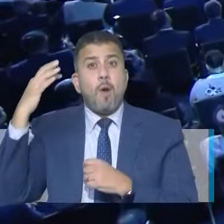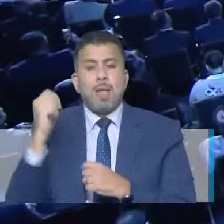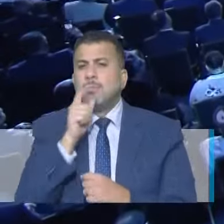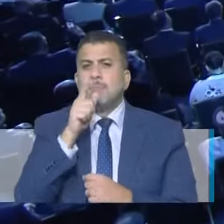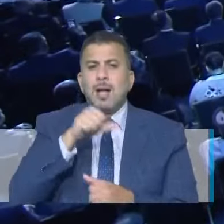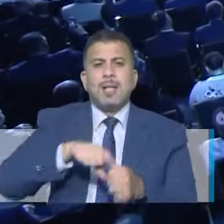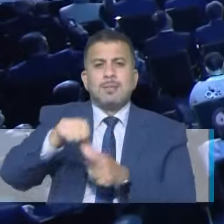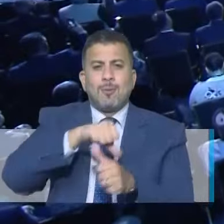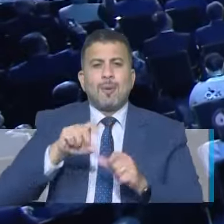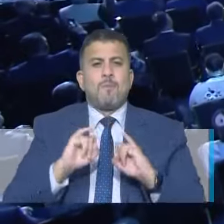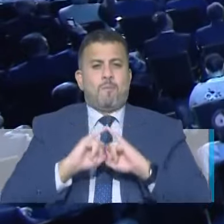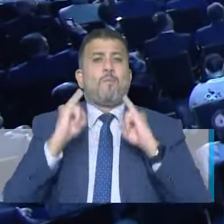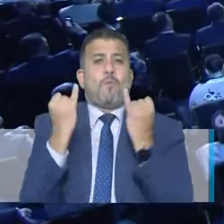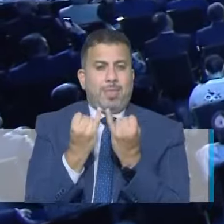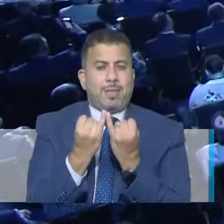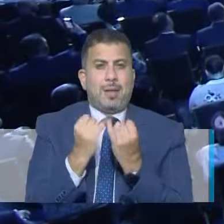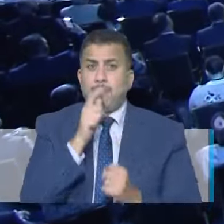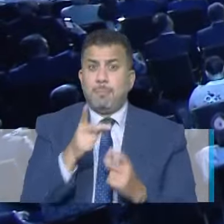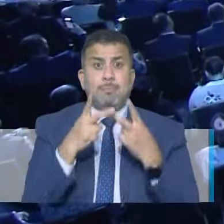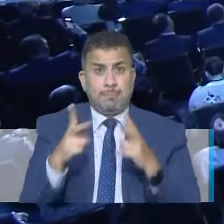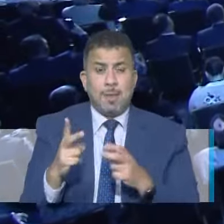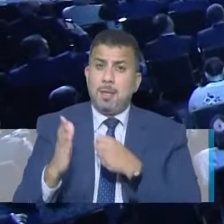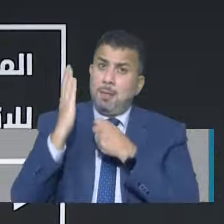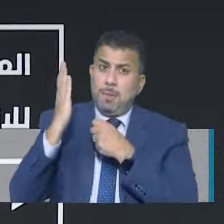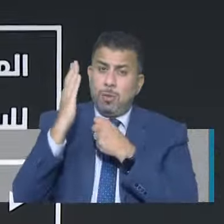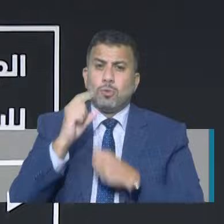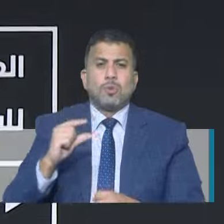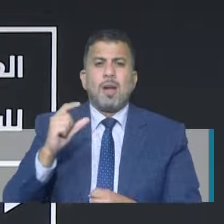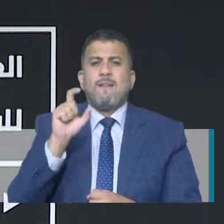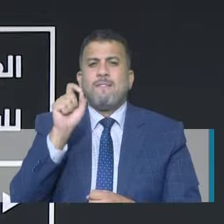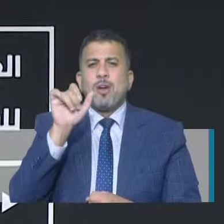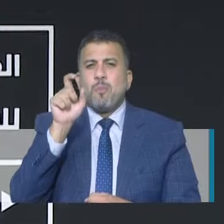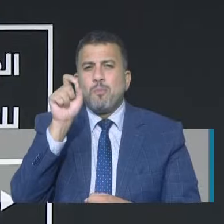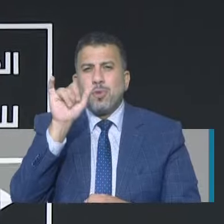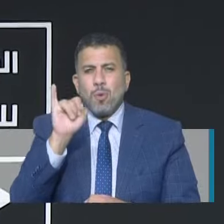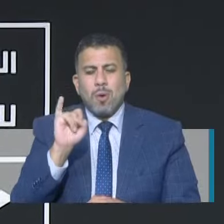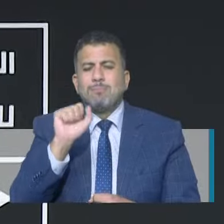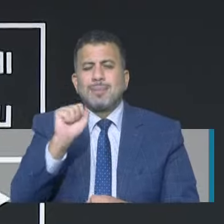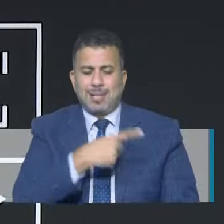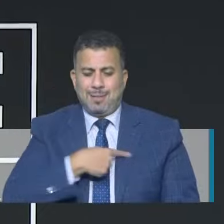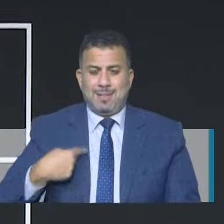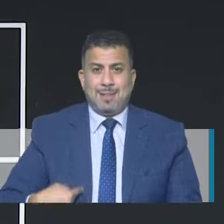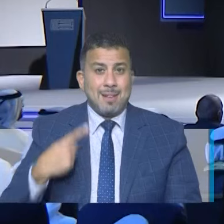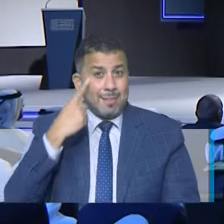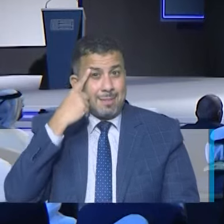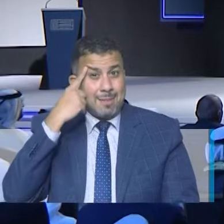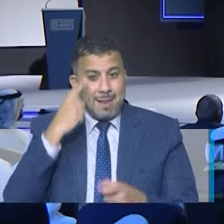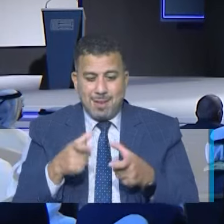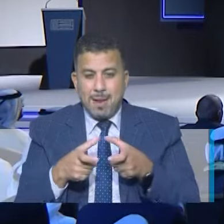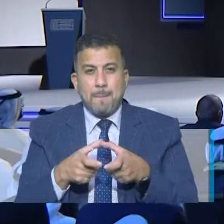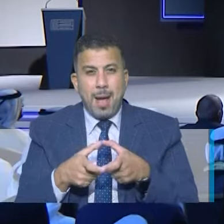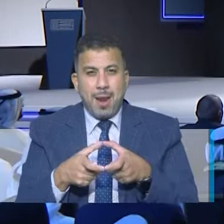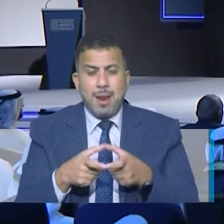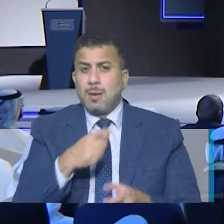هذه الدوره من المنتدى استهلت بخطاب للبروفيسور فوميو هاياشي الخبير الاقتصادي الياباني والذي